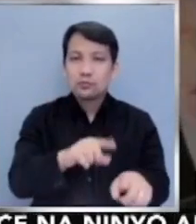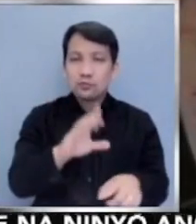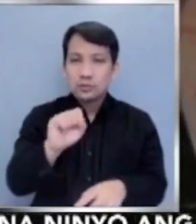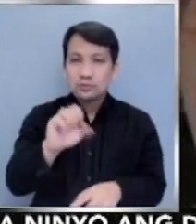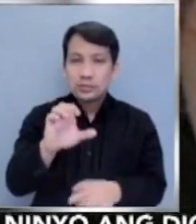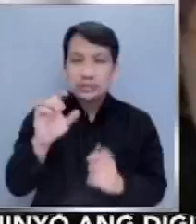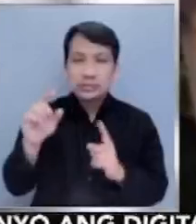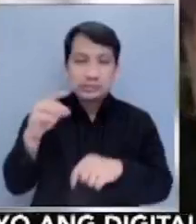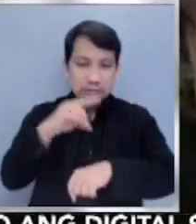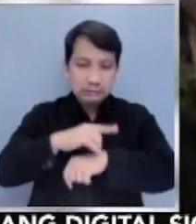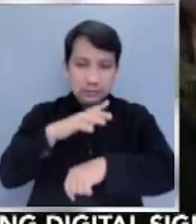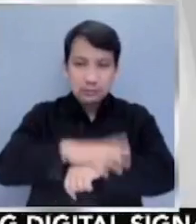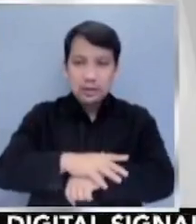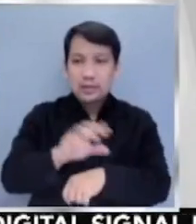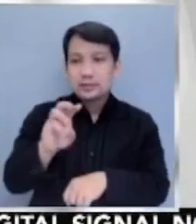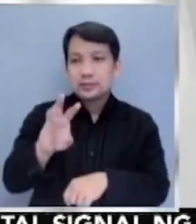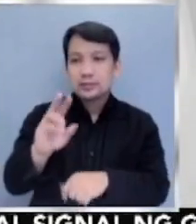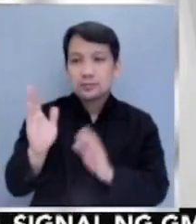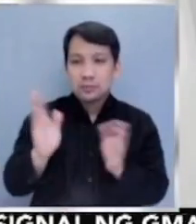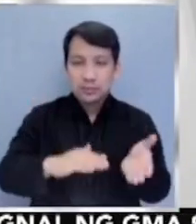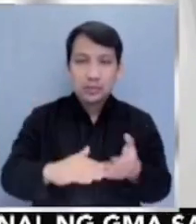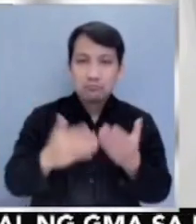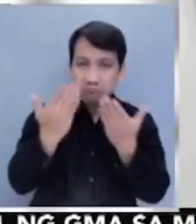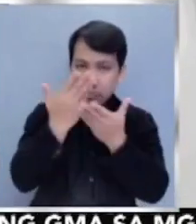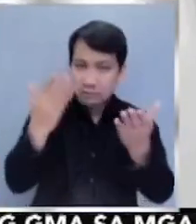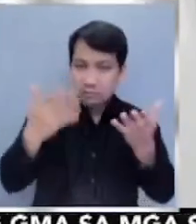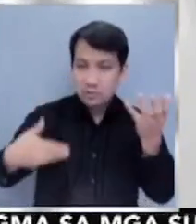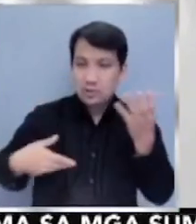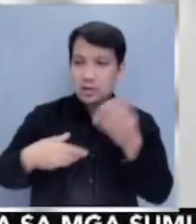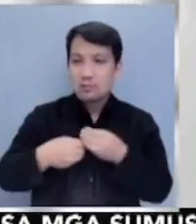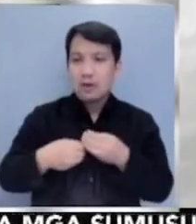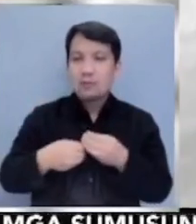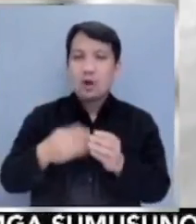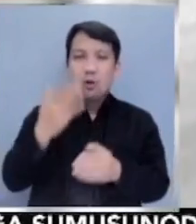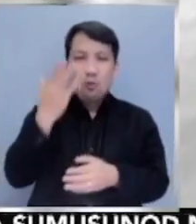ang namatay. Inaasahan daw na dadami pa ang mga kaso dahil sa mga